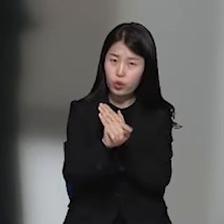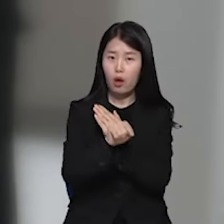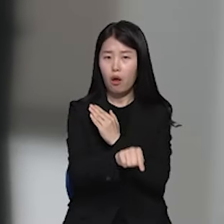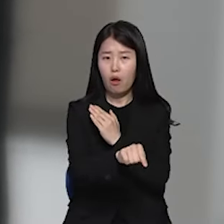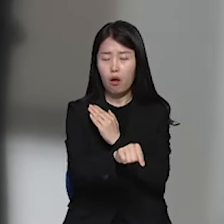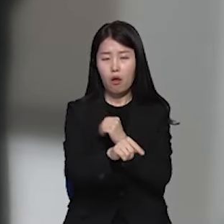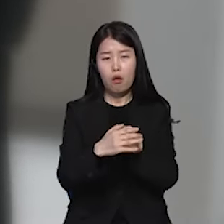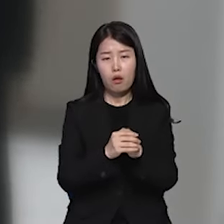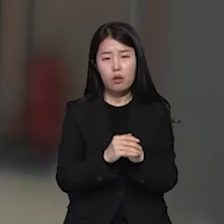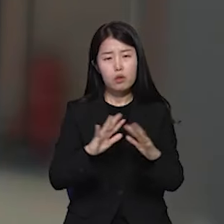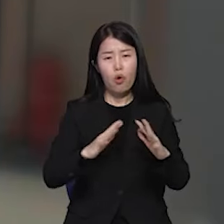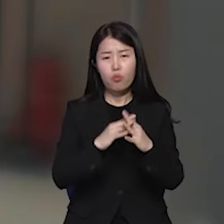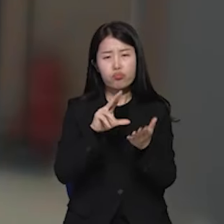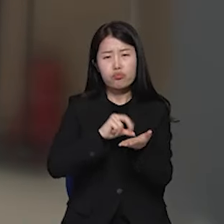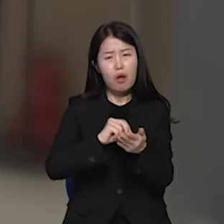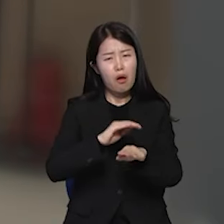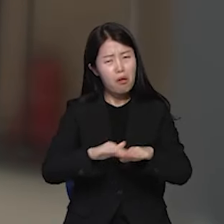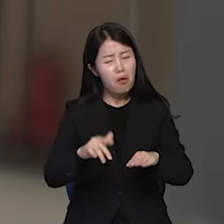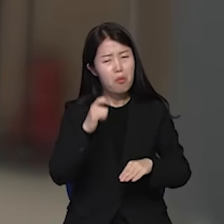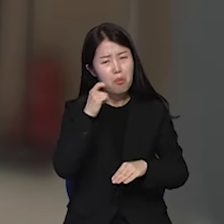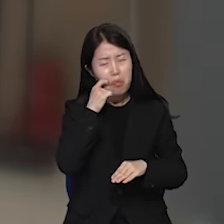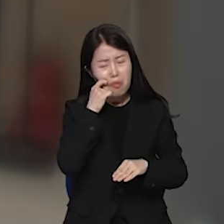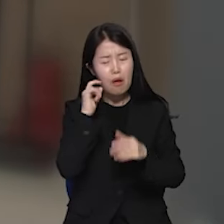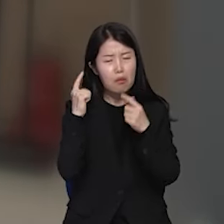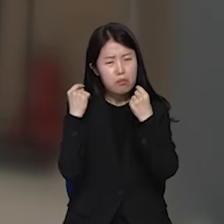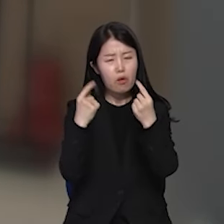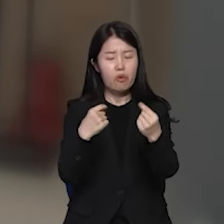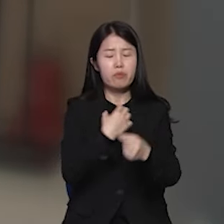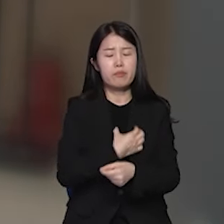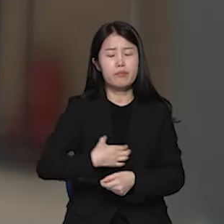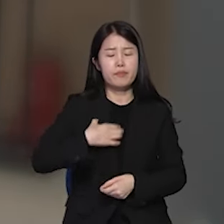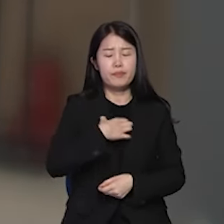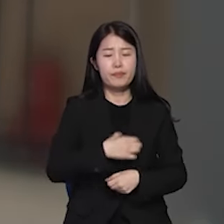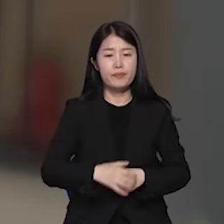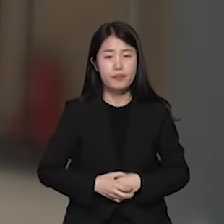먹구름이 짙어지고 있습니다 KBC 박송호